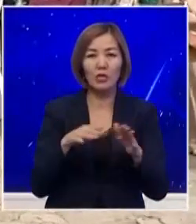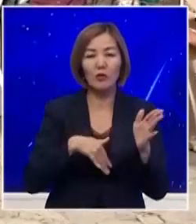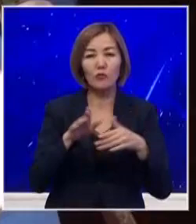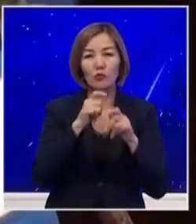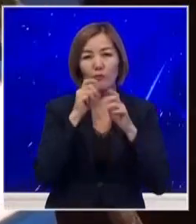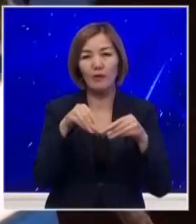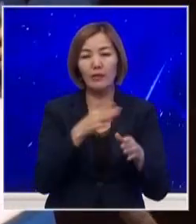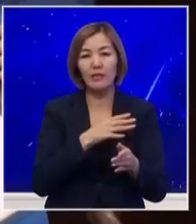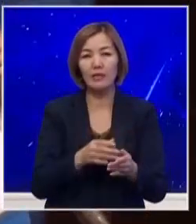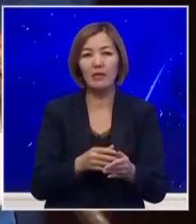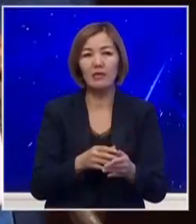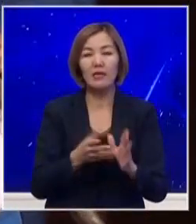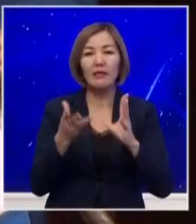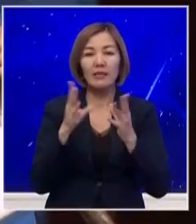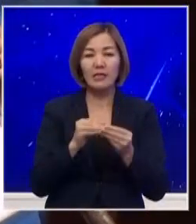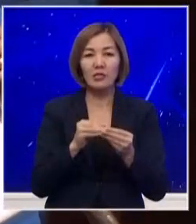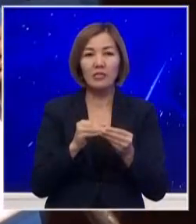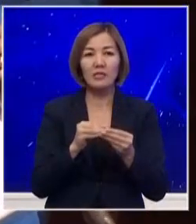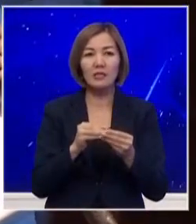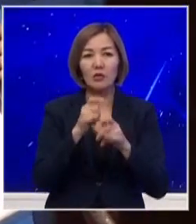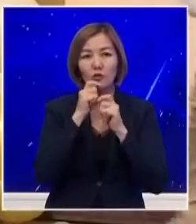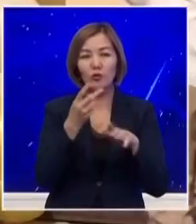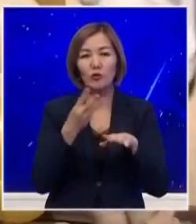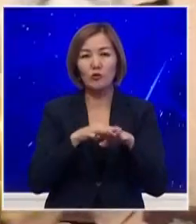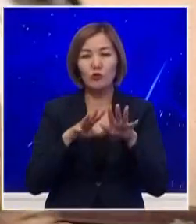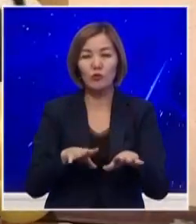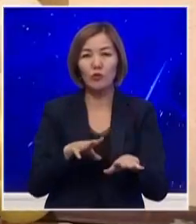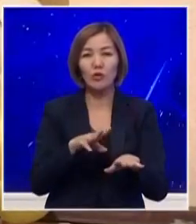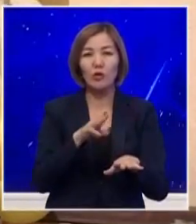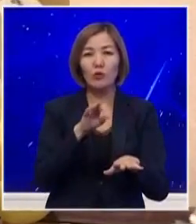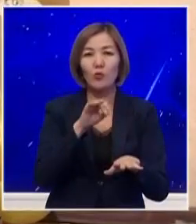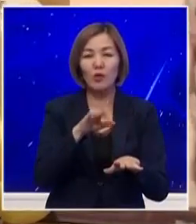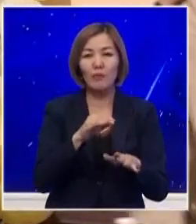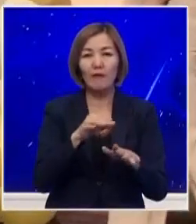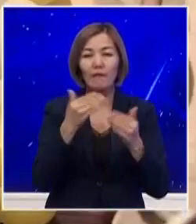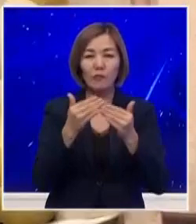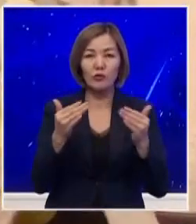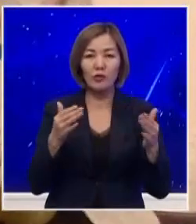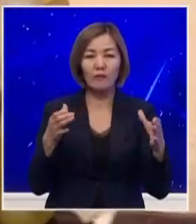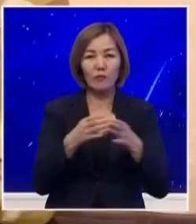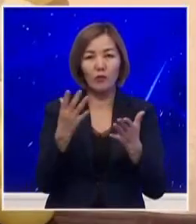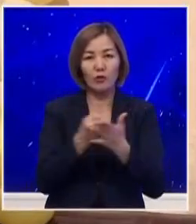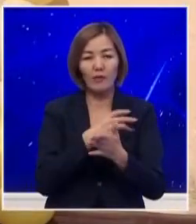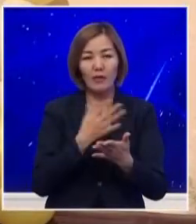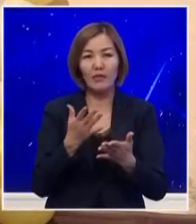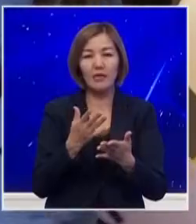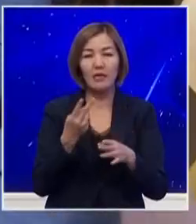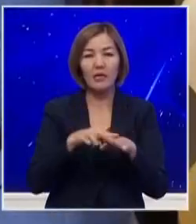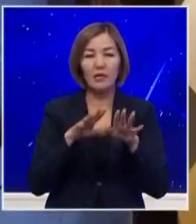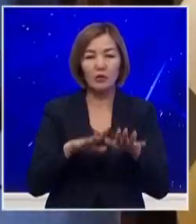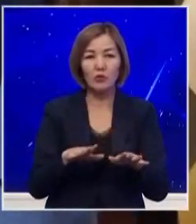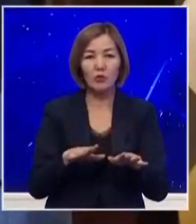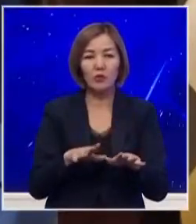үздіктері марапатталды. Нәтижесіне келер болсақ, жүлделі үшінші орын Мұқан Төлебаев мемориалды музейінің қызметкеріне бұйырса, екінші